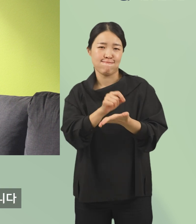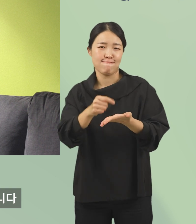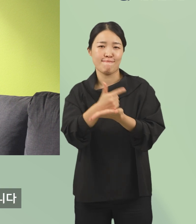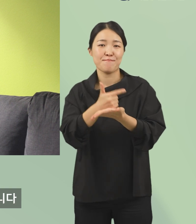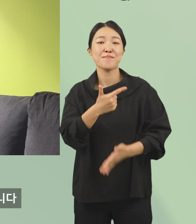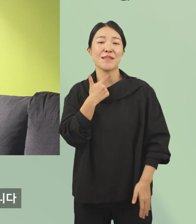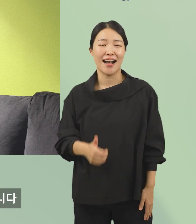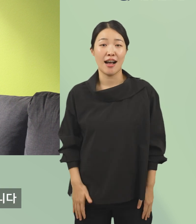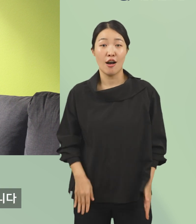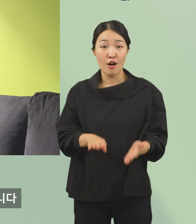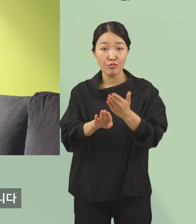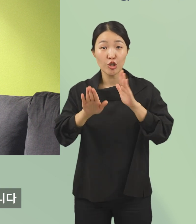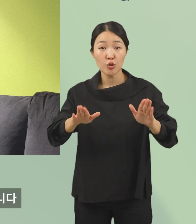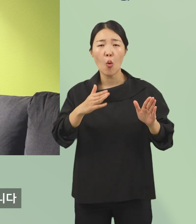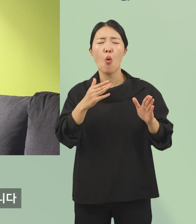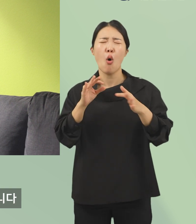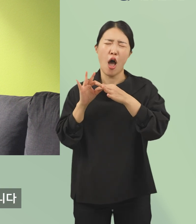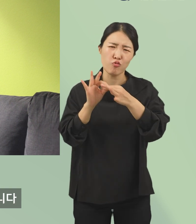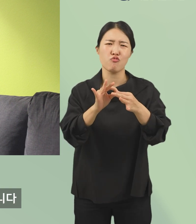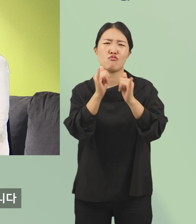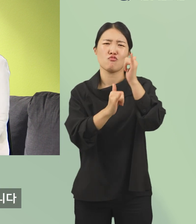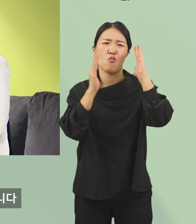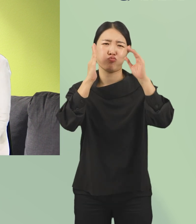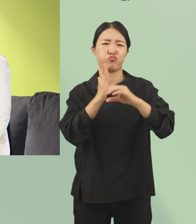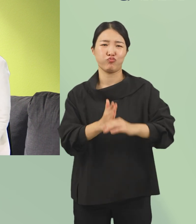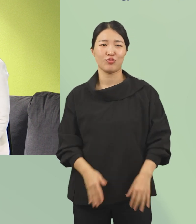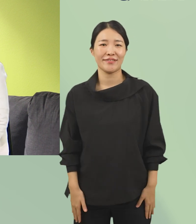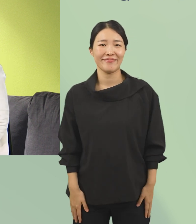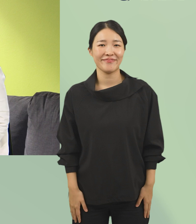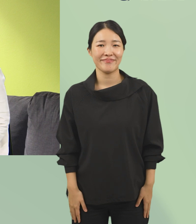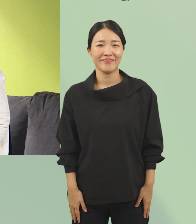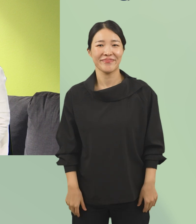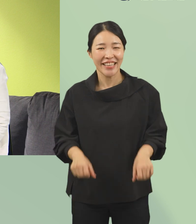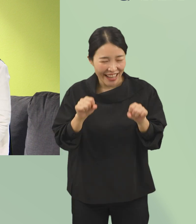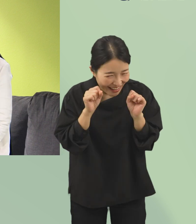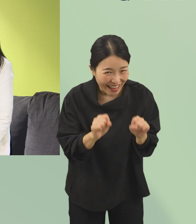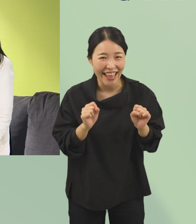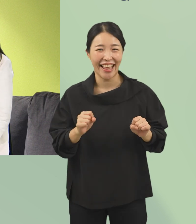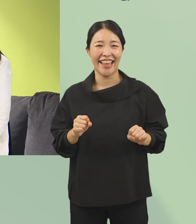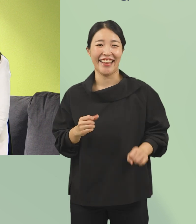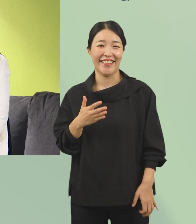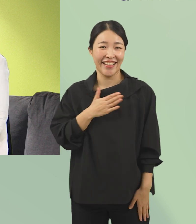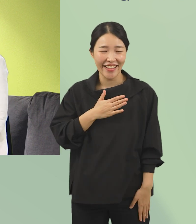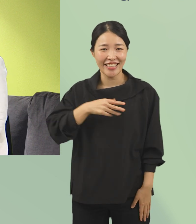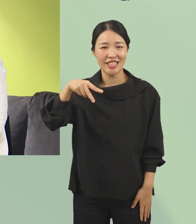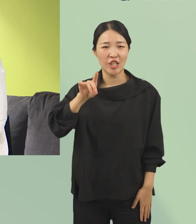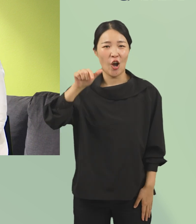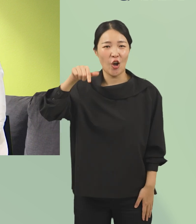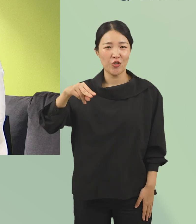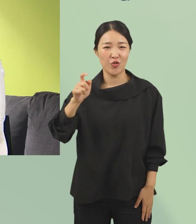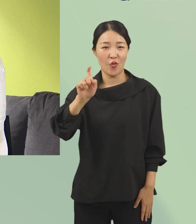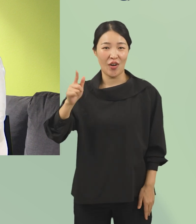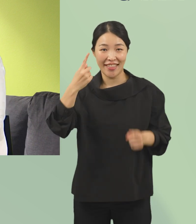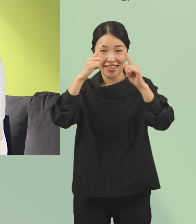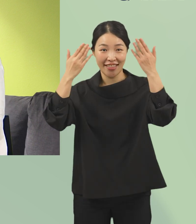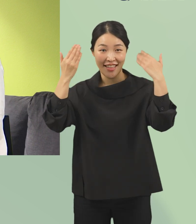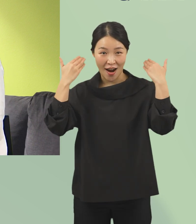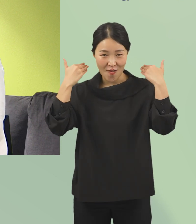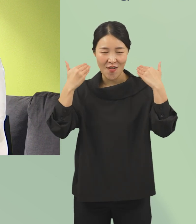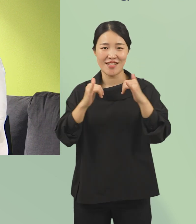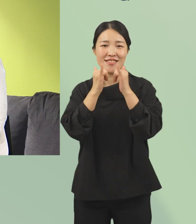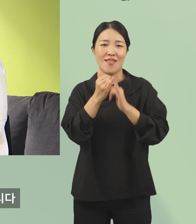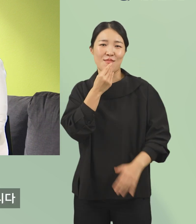이후에 지금처럼 역사 공부를 계속하고 있습니다. 네, 안녕하세요. 네, 저는